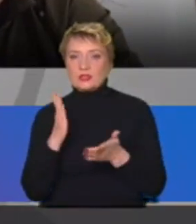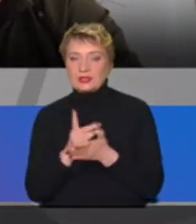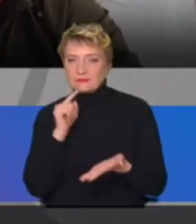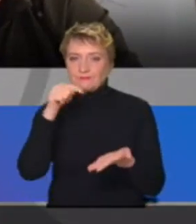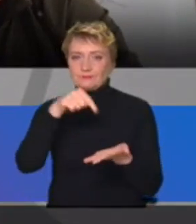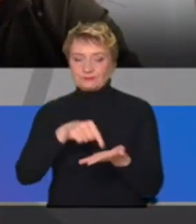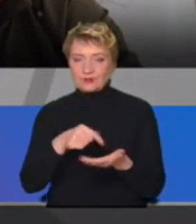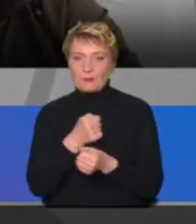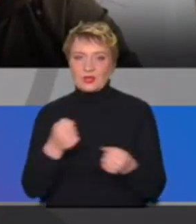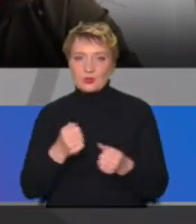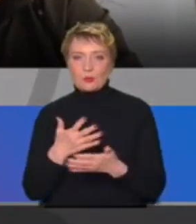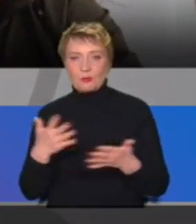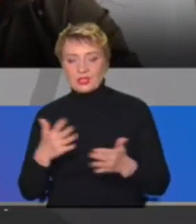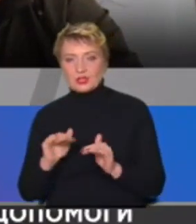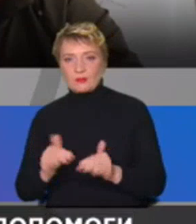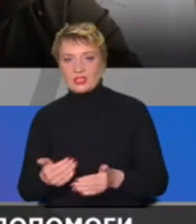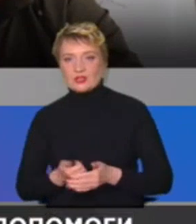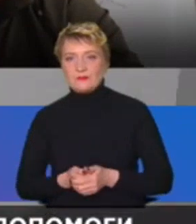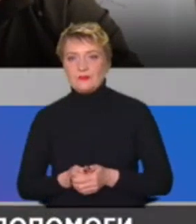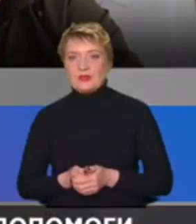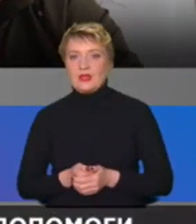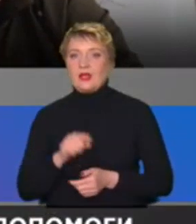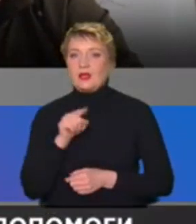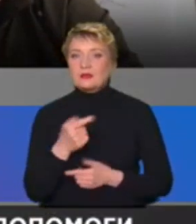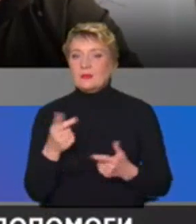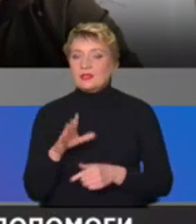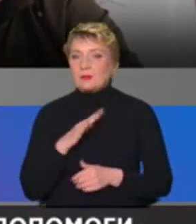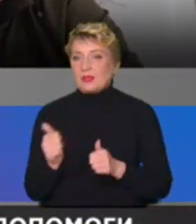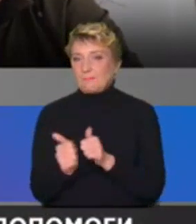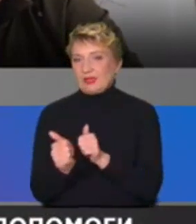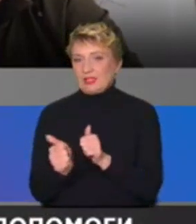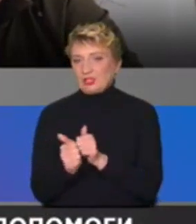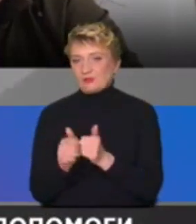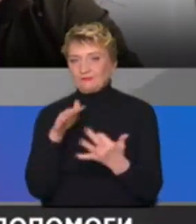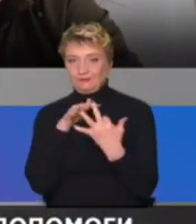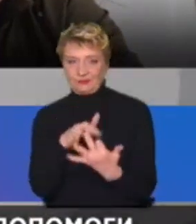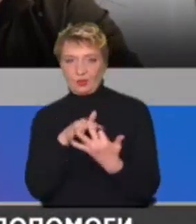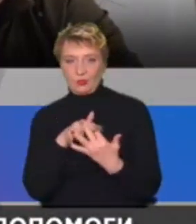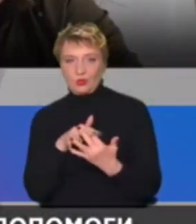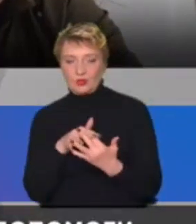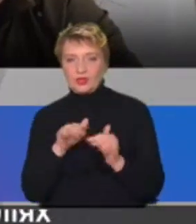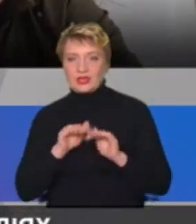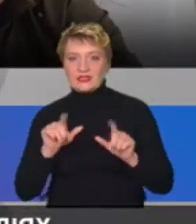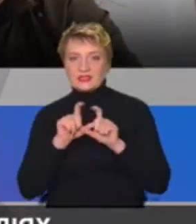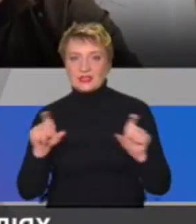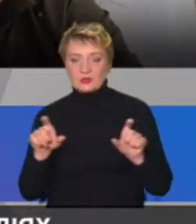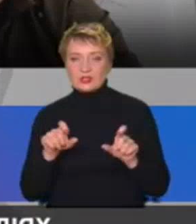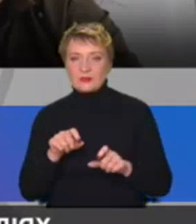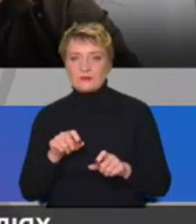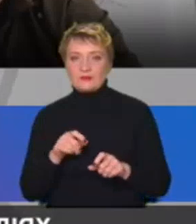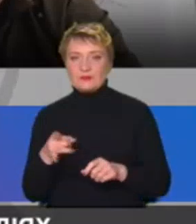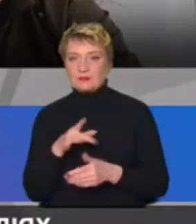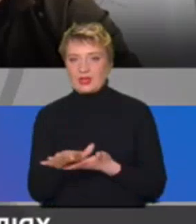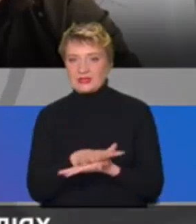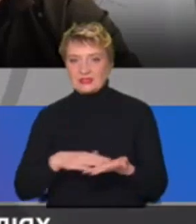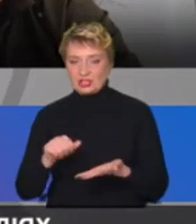або менше. Наприклад, там, де було ближче до лінії бою, садочок в мікрорайоні БКЗ